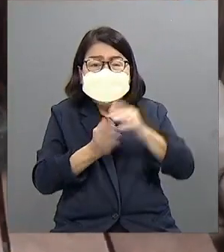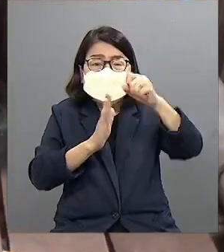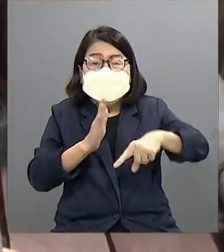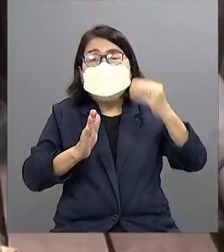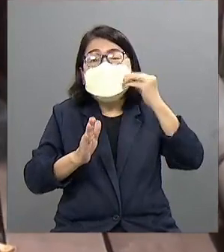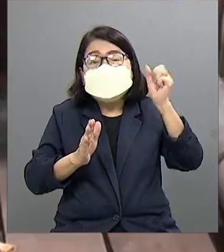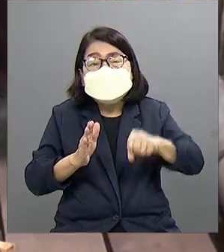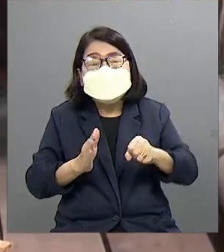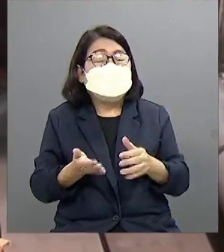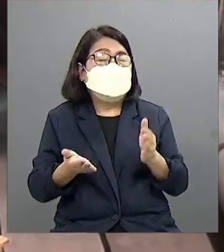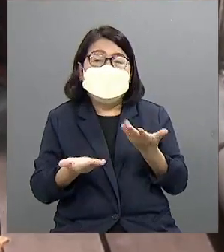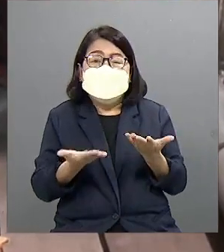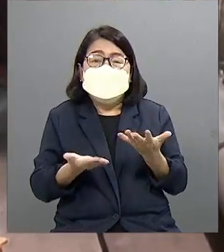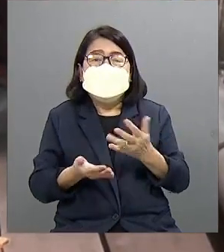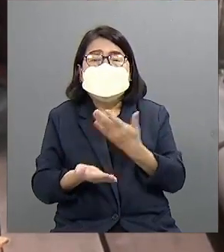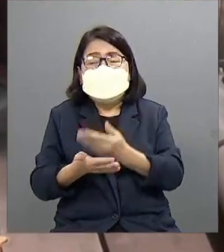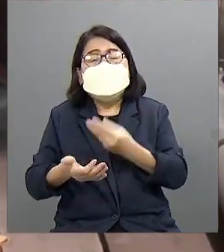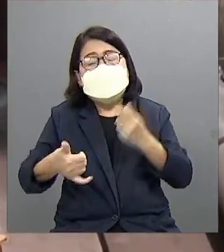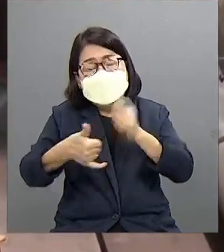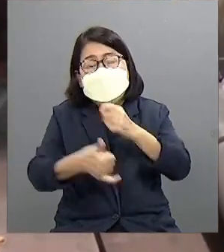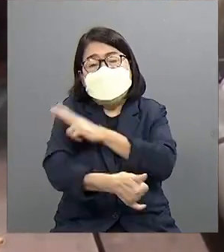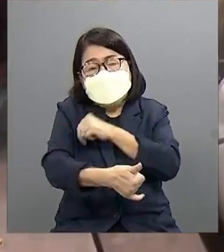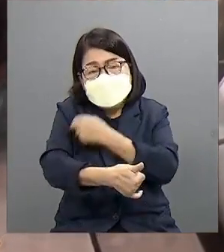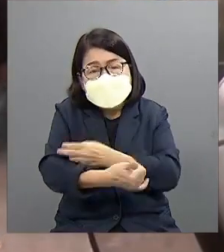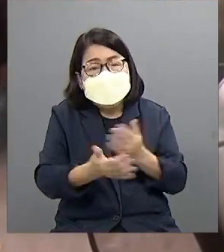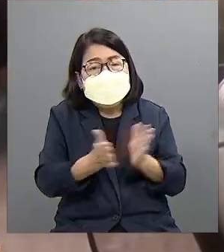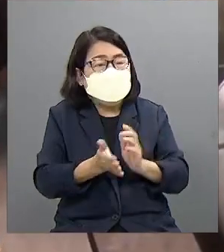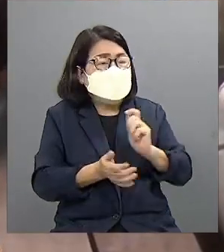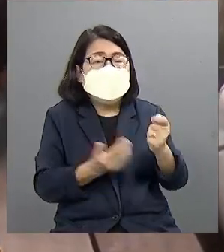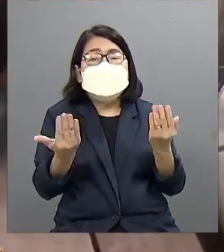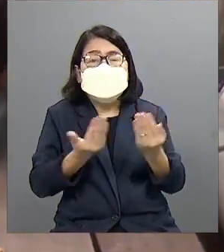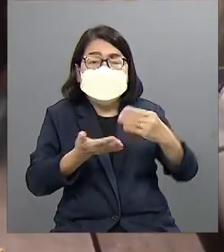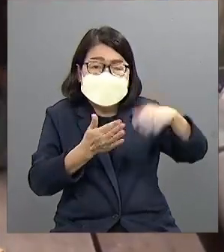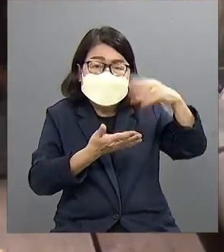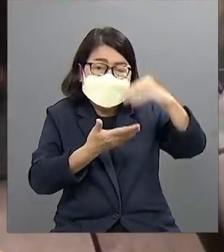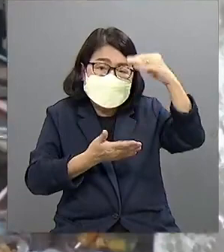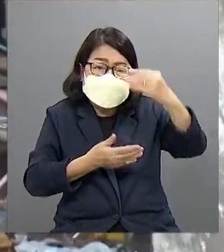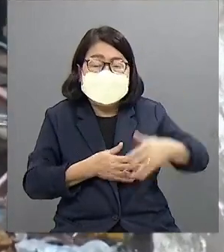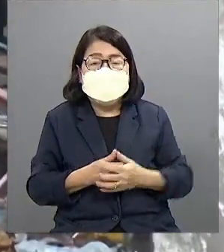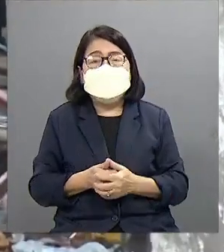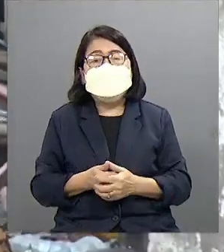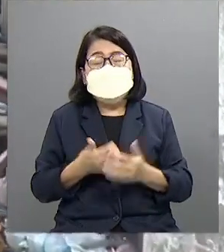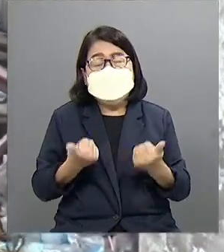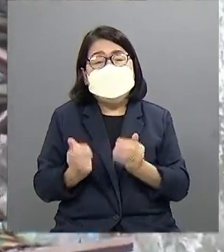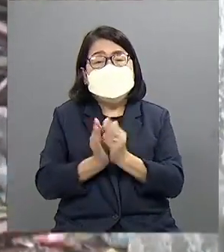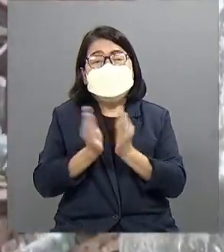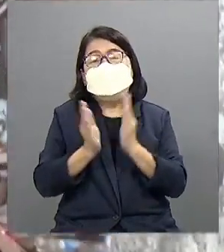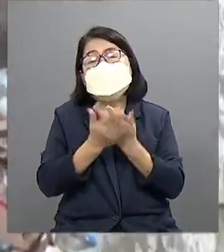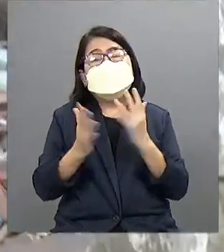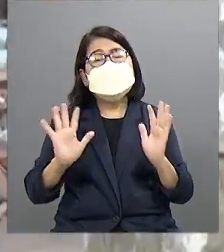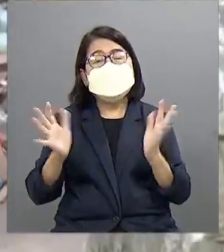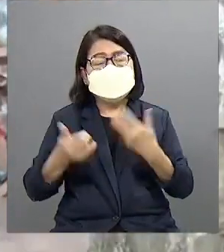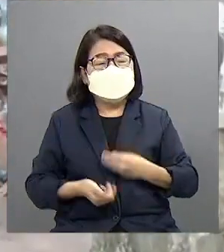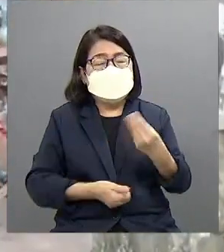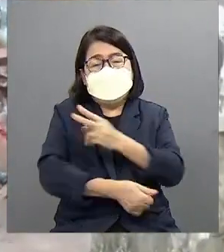เงินที่เหลือเนี่ยว่าจะเอามาซ่อมบ้านปรากฏว่าเอาไปเป็นค่ารักษาพยาบาลลูกสาวคนเล็กหมดเลยตอนนี้ก็เลยซ่อมบ้